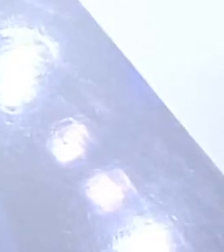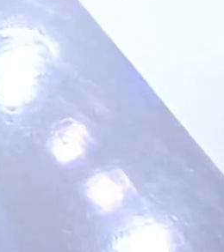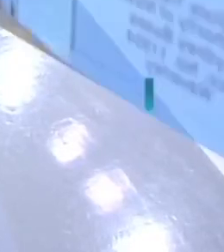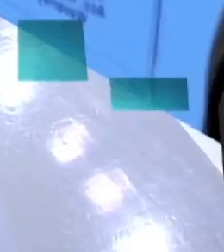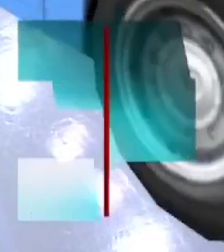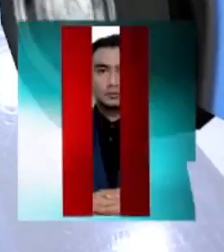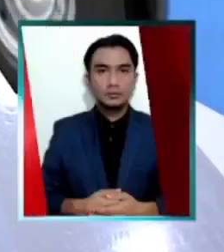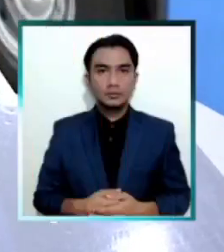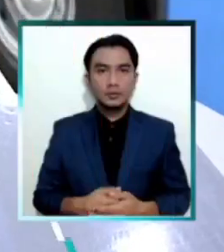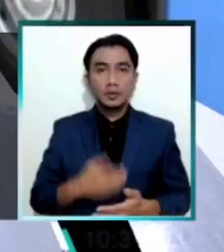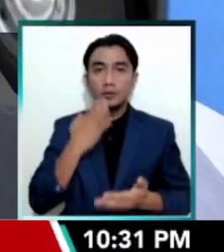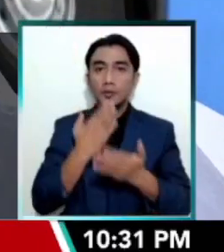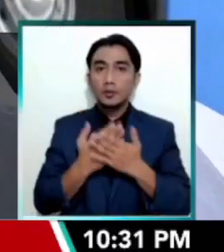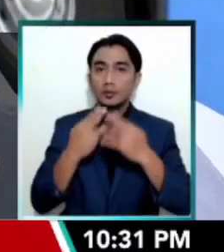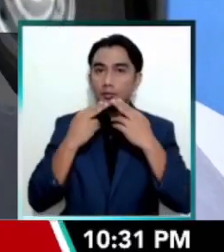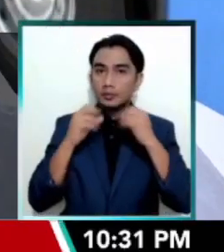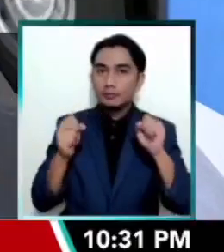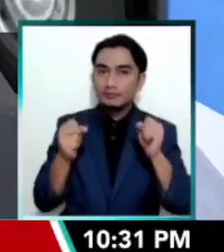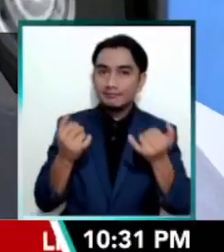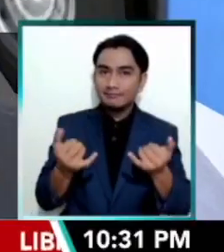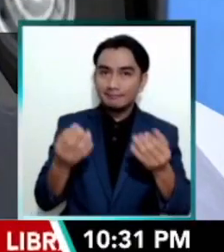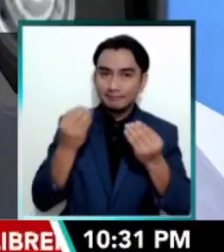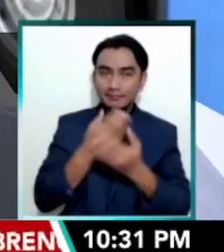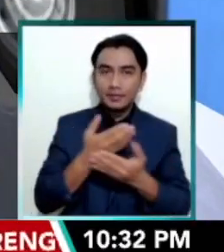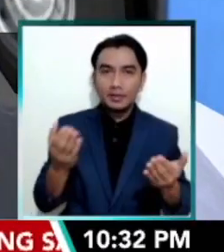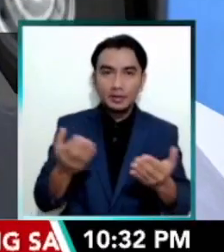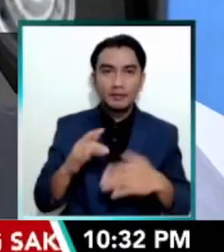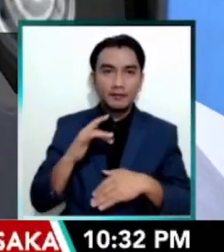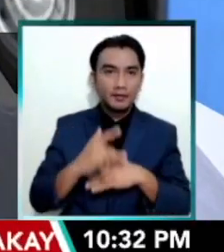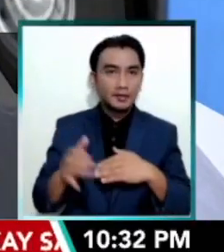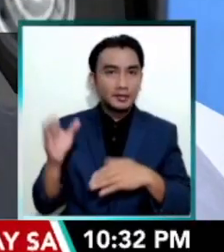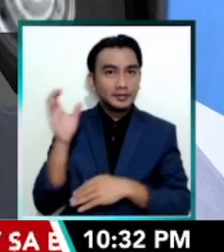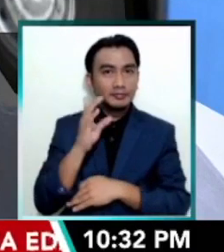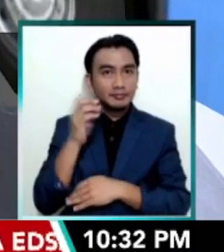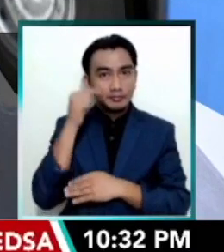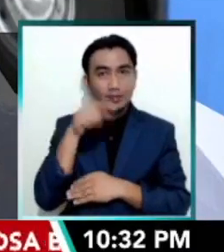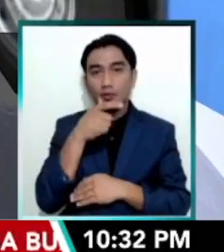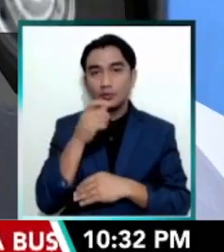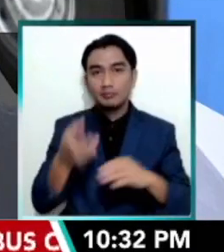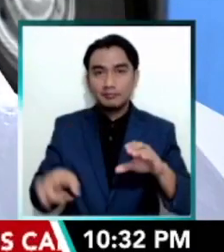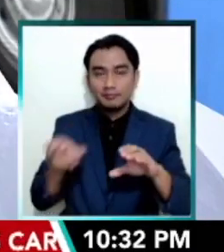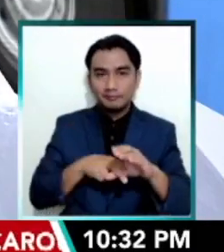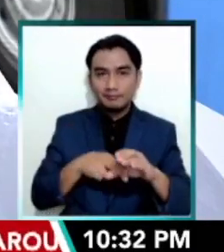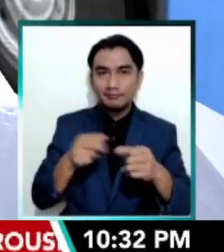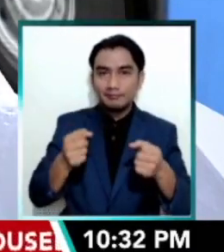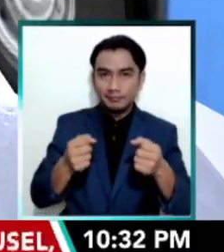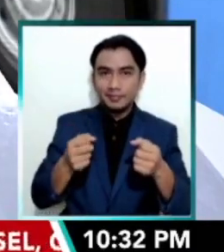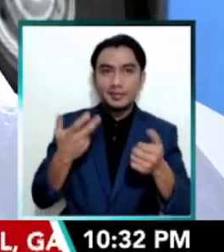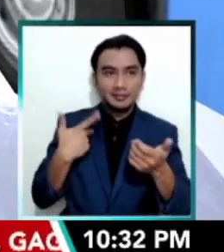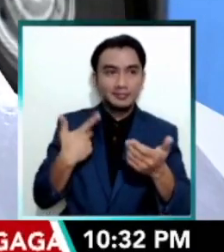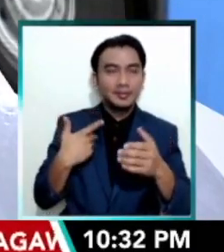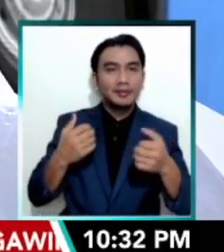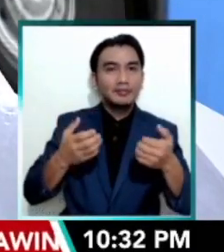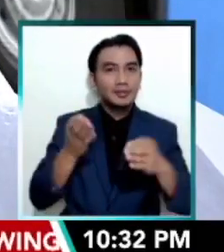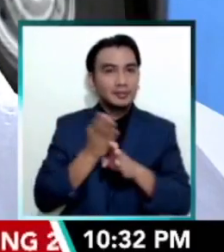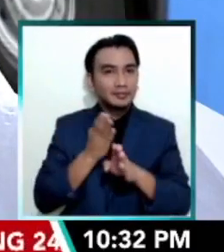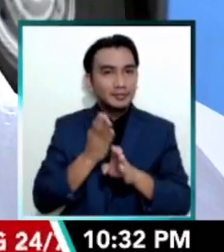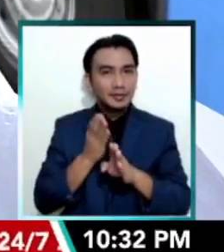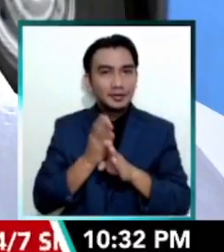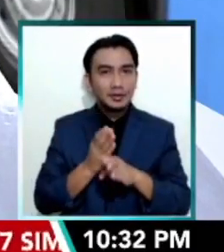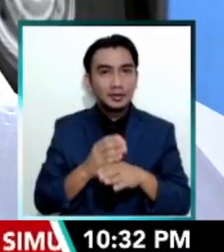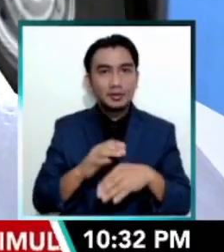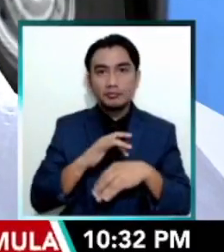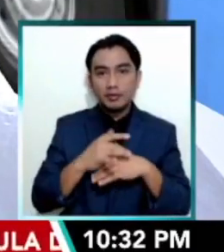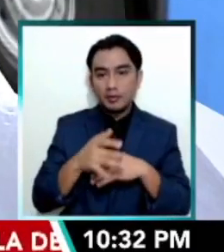Good news muna tayo. May maagang Pamasko para sa mga suki ng EDSA Bus Carousel. Ang libreng sakay mula 4 a.m. hanggang